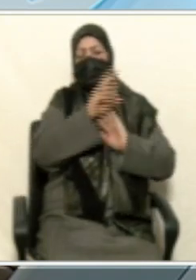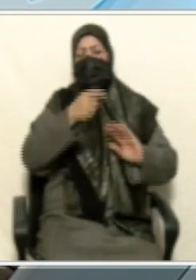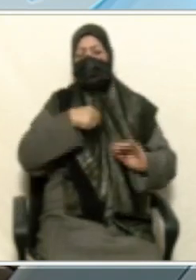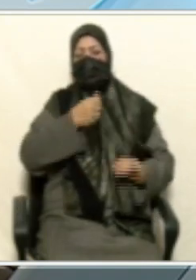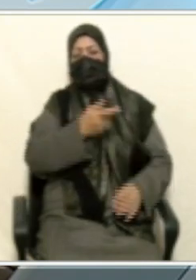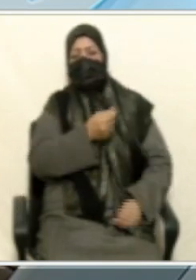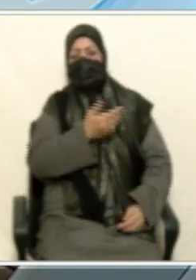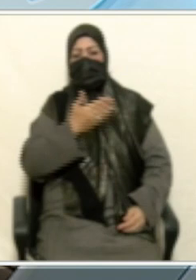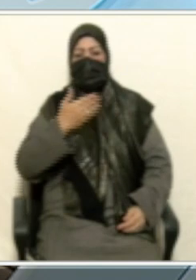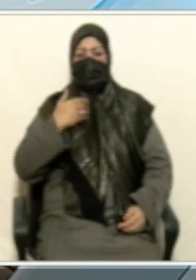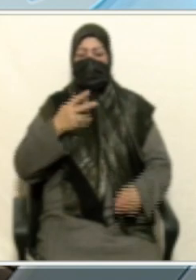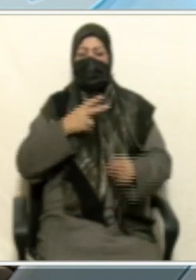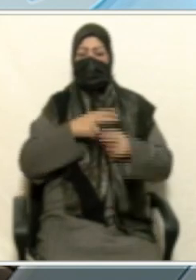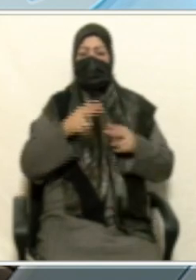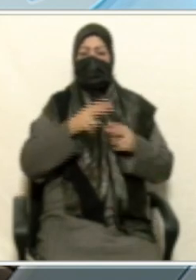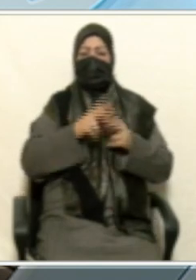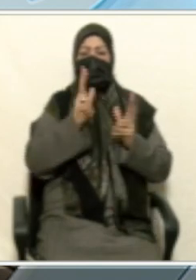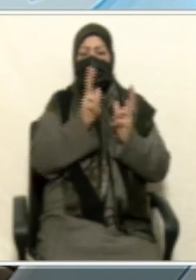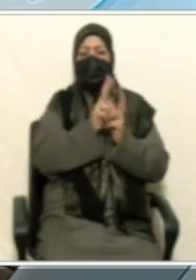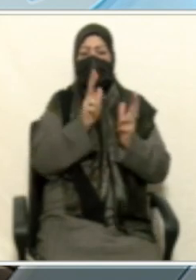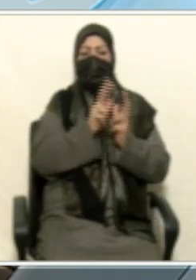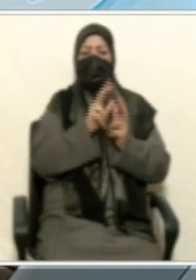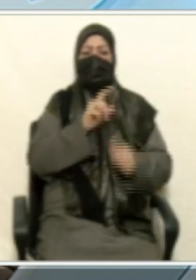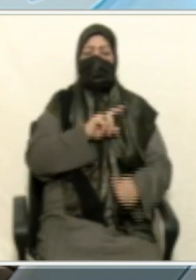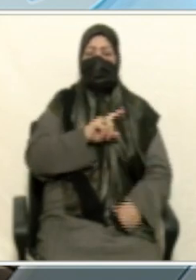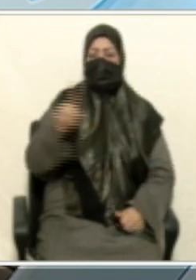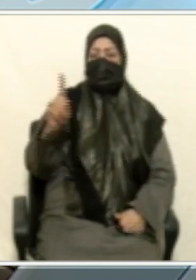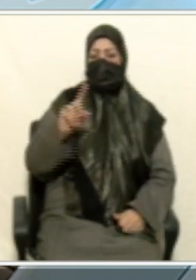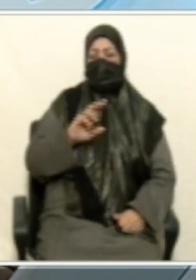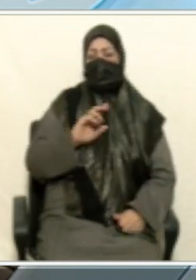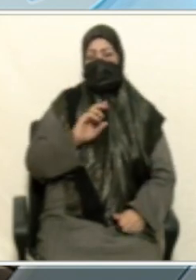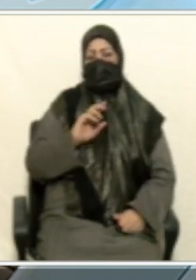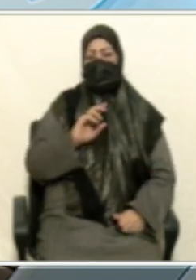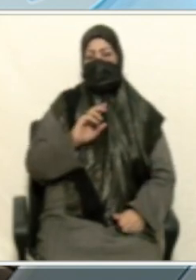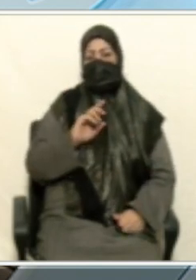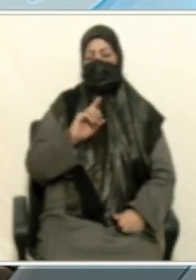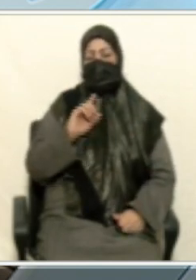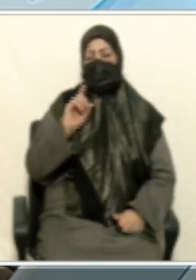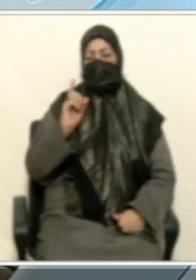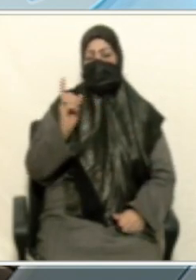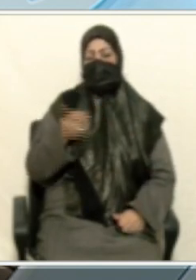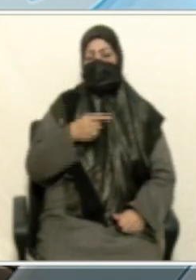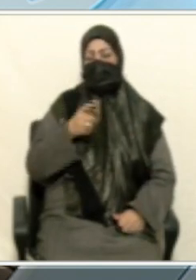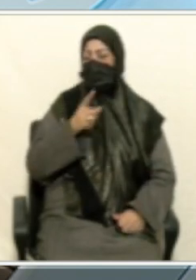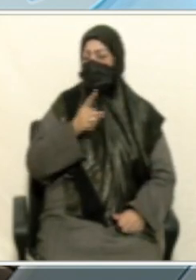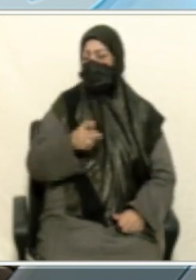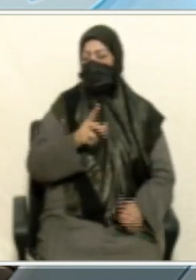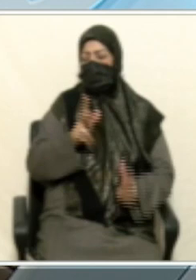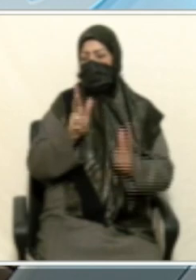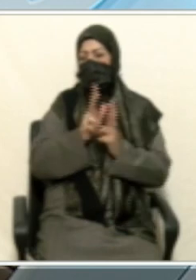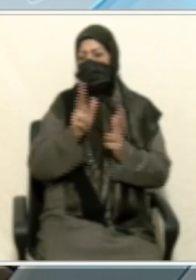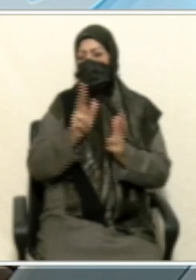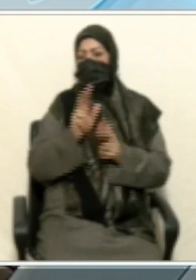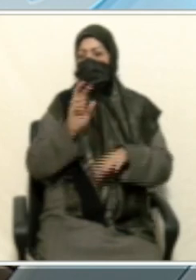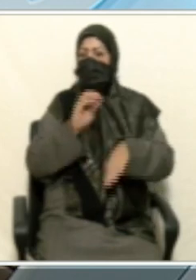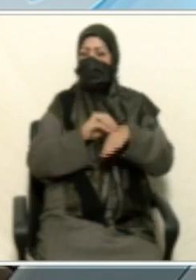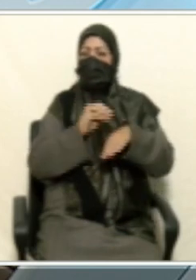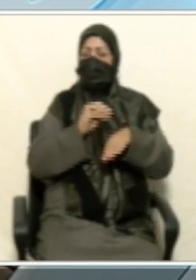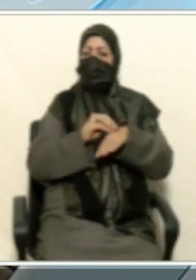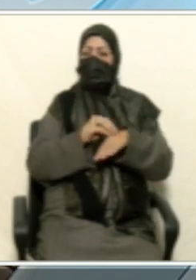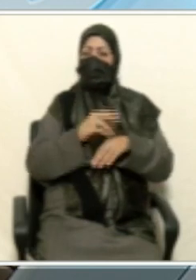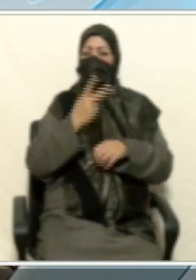أقول: لا يجوز هكذا، هذا الأمر الوصاية فيه لمن للوصي عليهم أو الوكيل